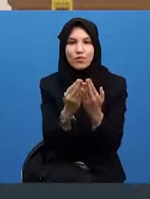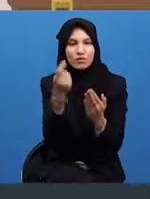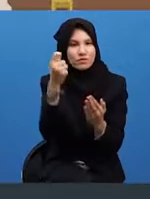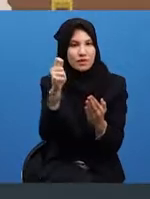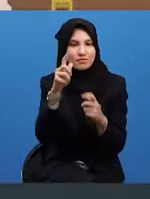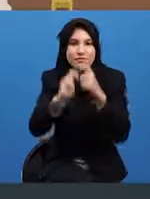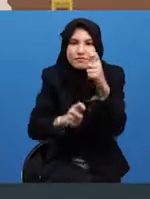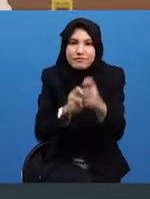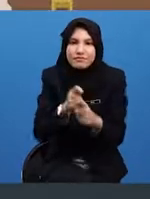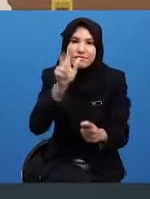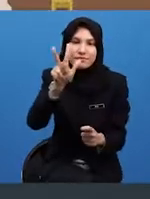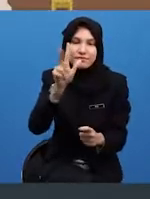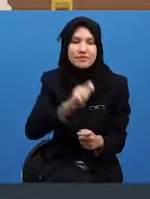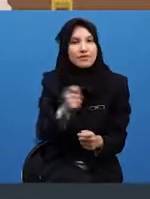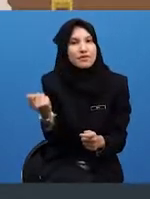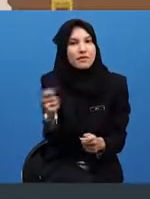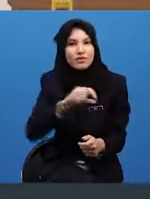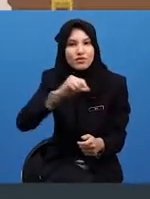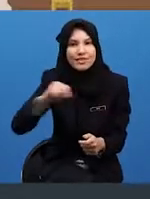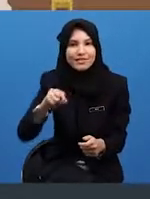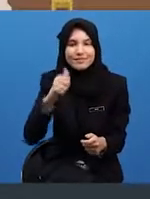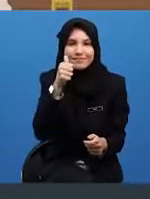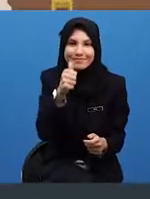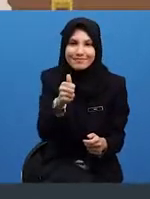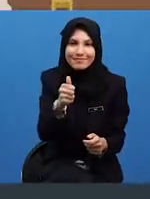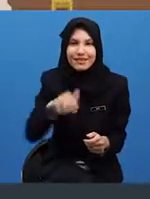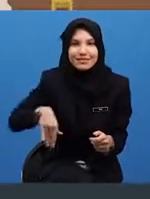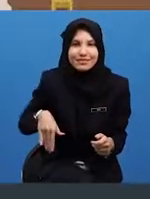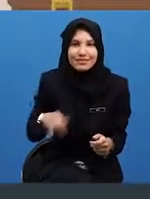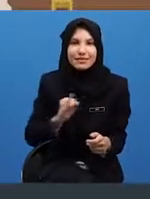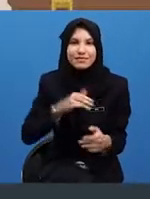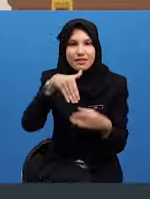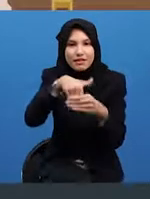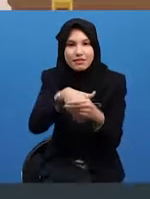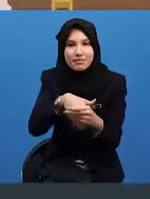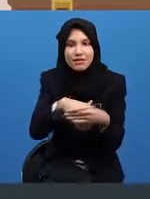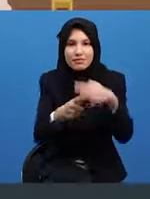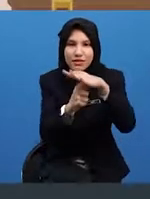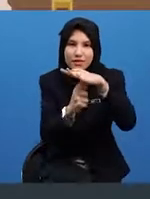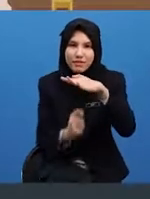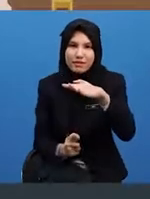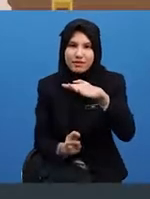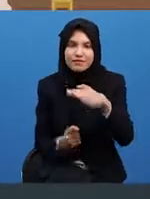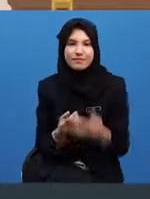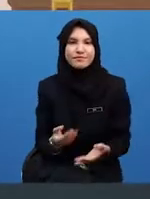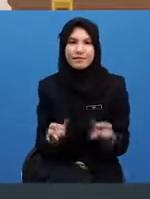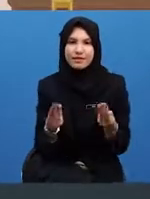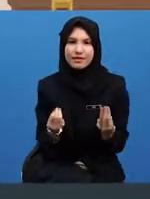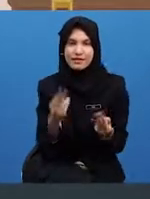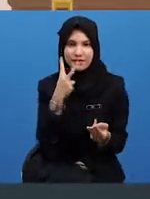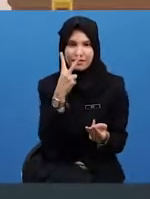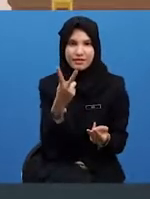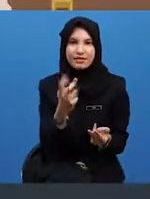tulis? Terbaik. Sebelum saya mendalami topik ketumpatan, mari kita lihat secara